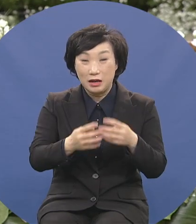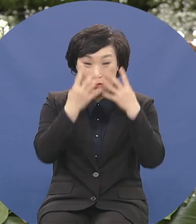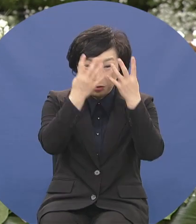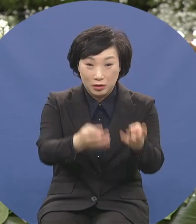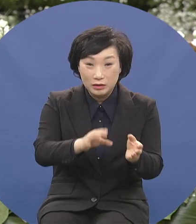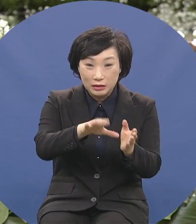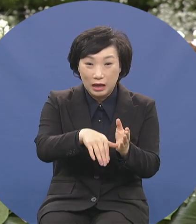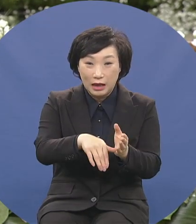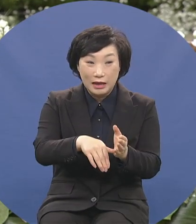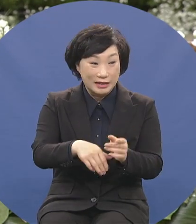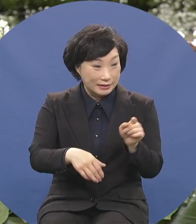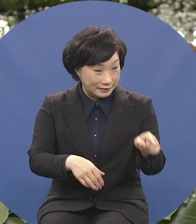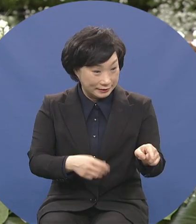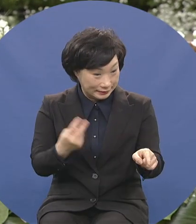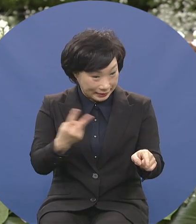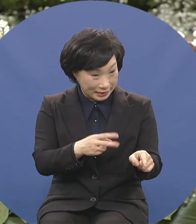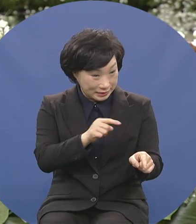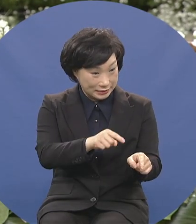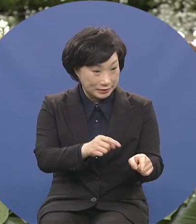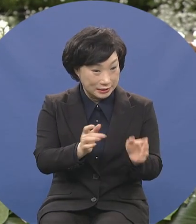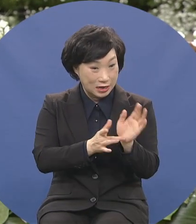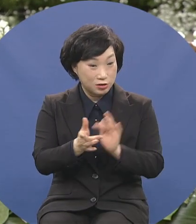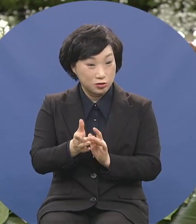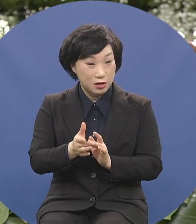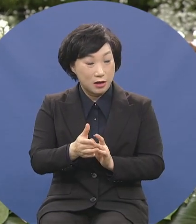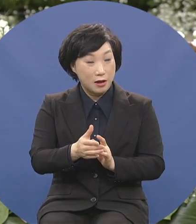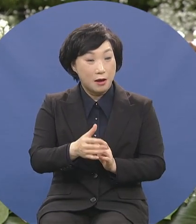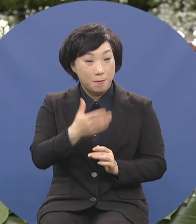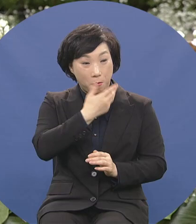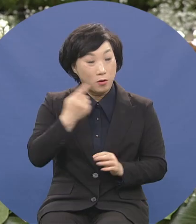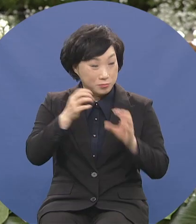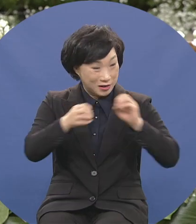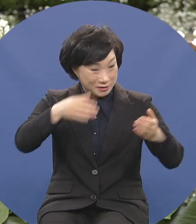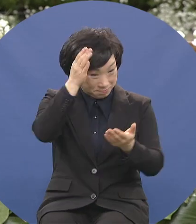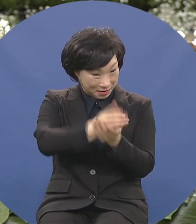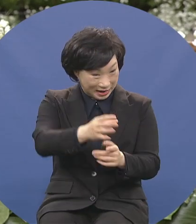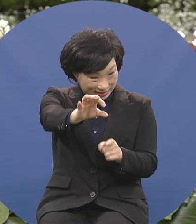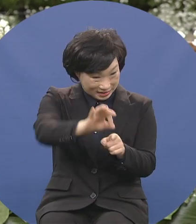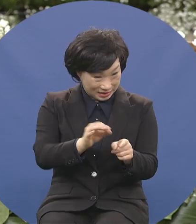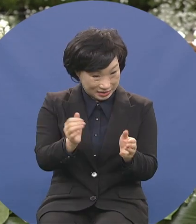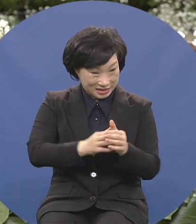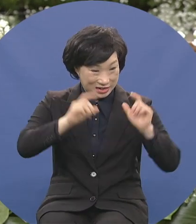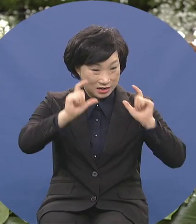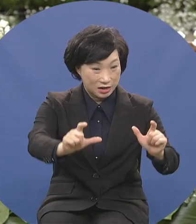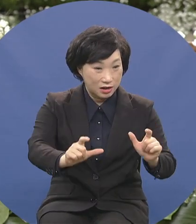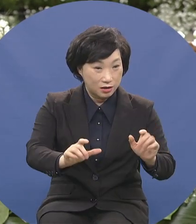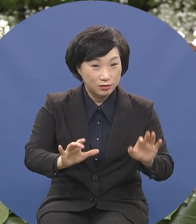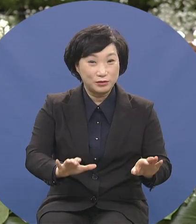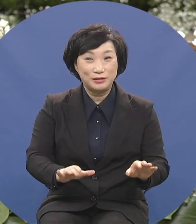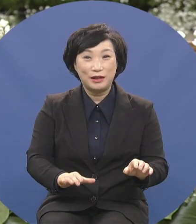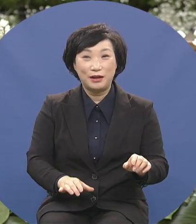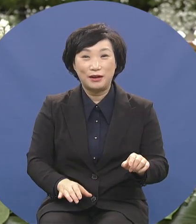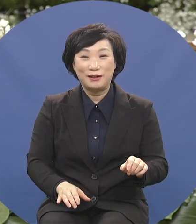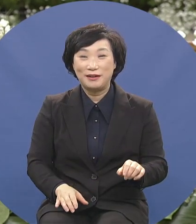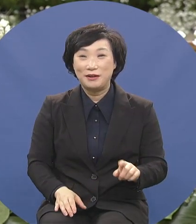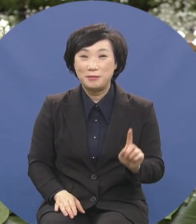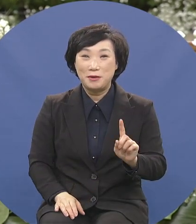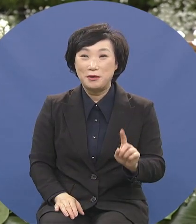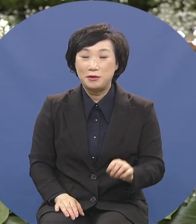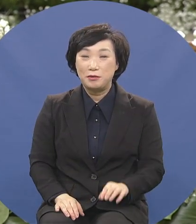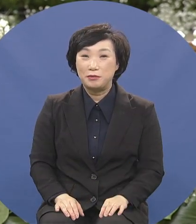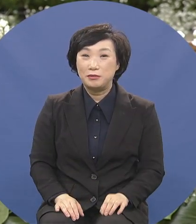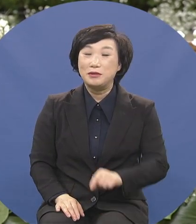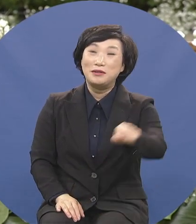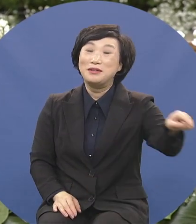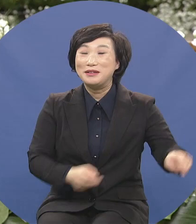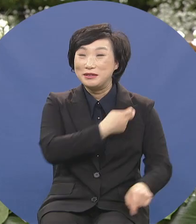풀려났을 때 다시는 예수의 도를 말하지 말라고 말할 때 그들은